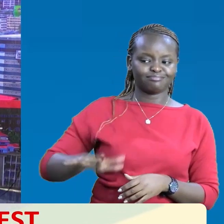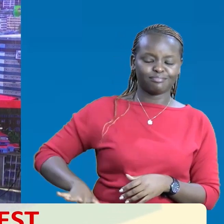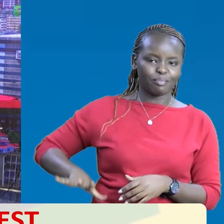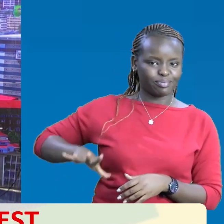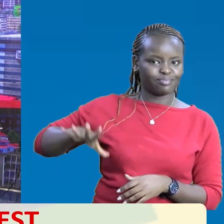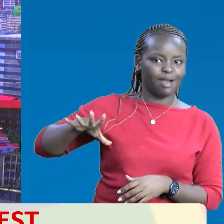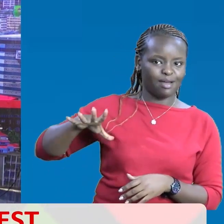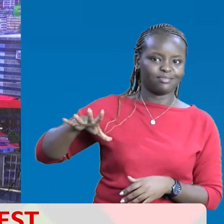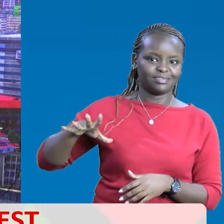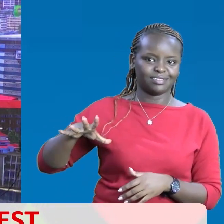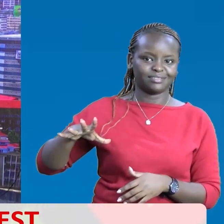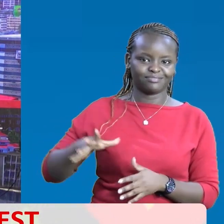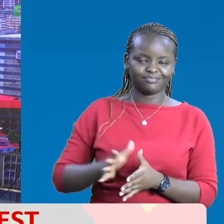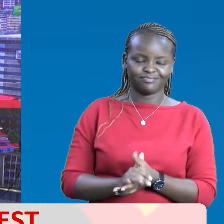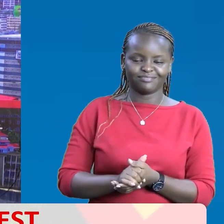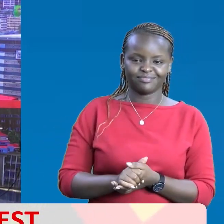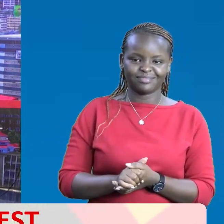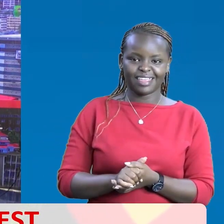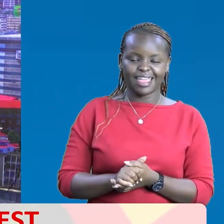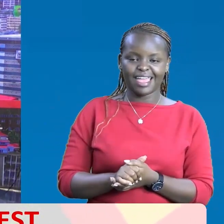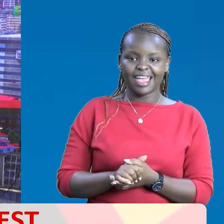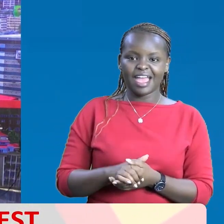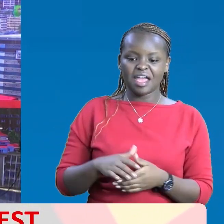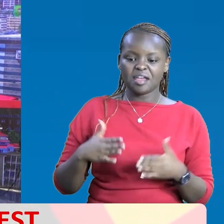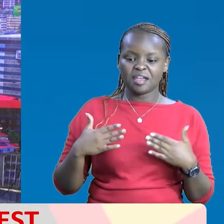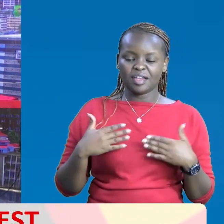Tranquilo. Ulo.